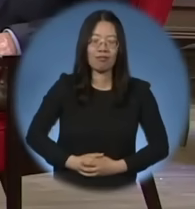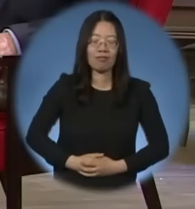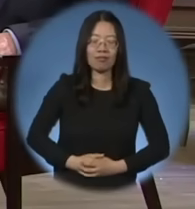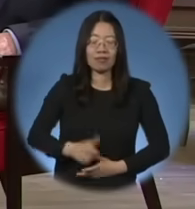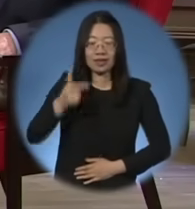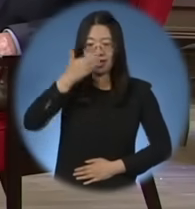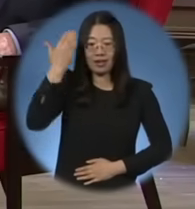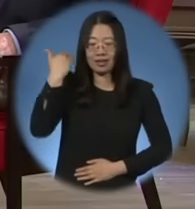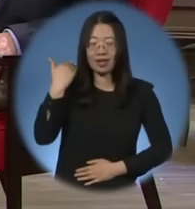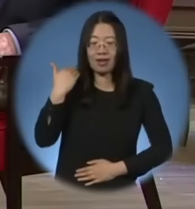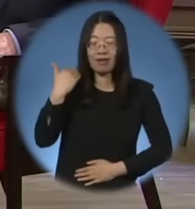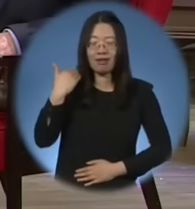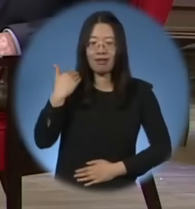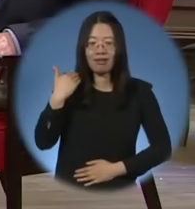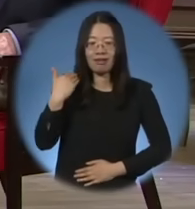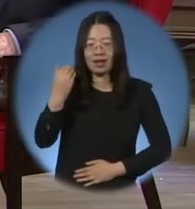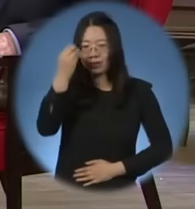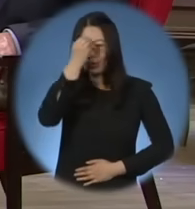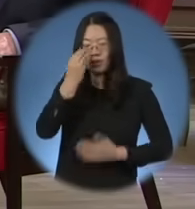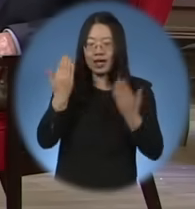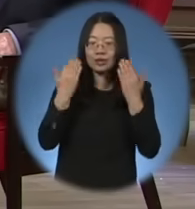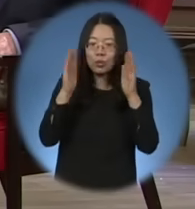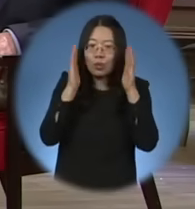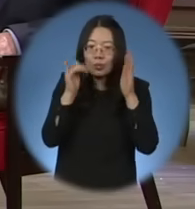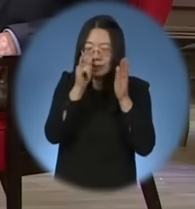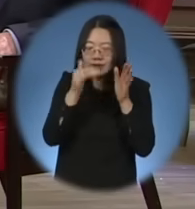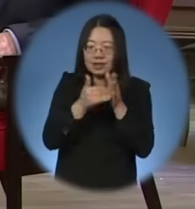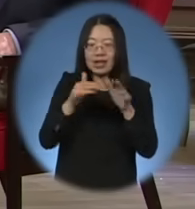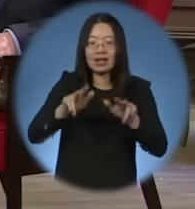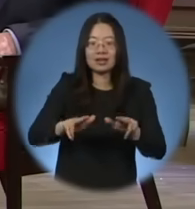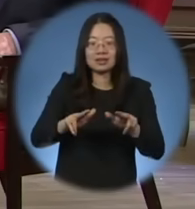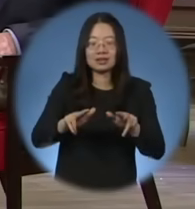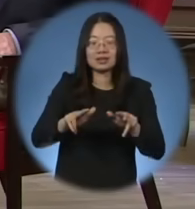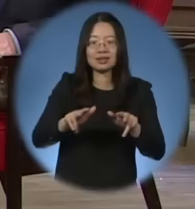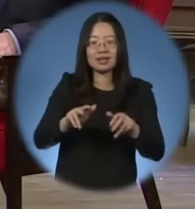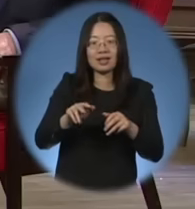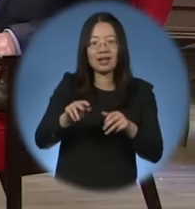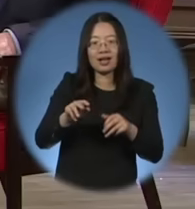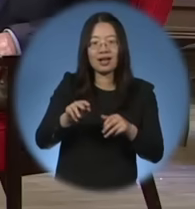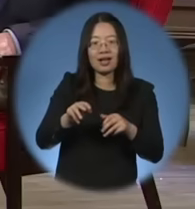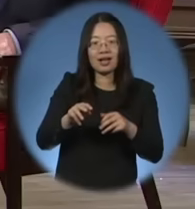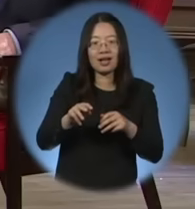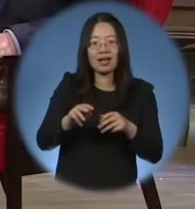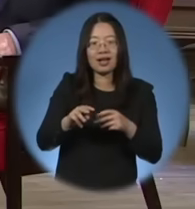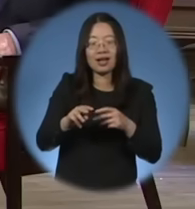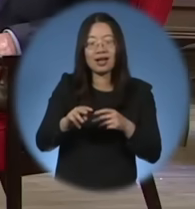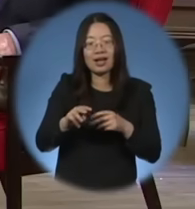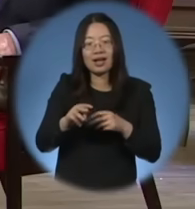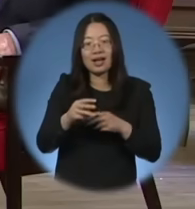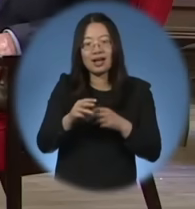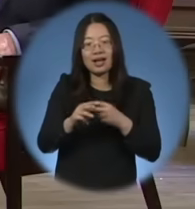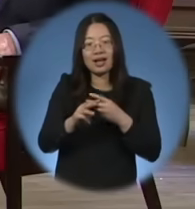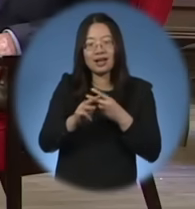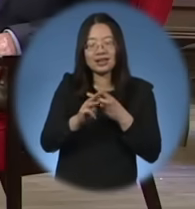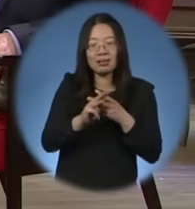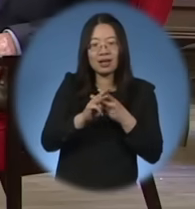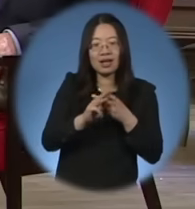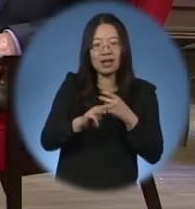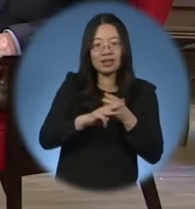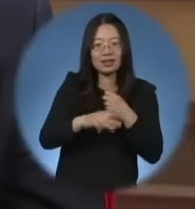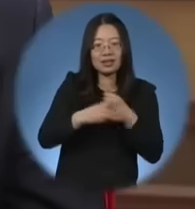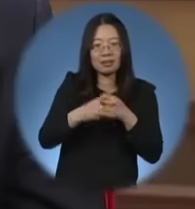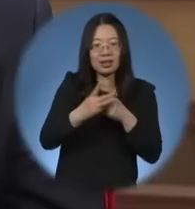그래요 어 옛날에는 조저 고등학교에 공부했는데 지금은 3학년 4학년에 공부해요 거기서 하이쿠를 배워요